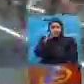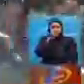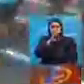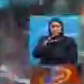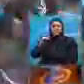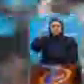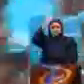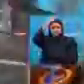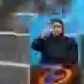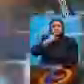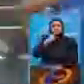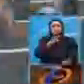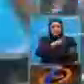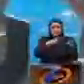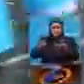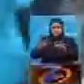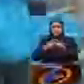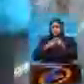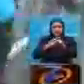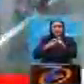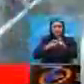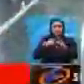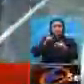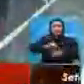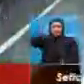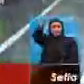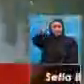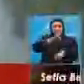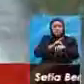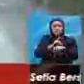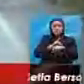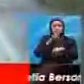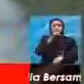larian Mer sejauh 21 KM di kampung halam